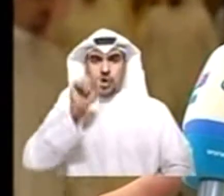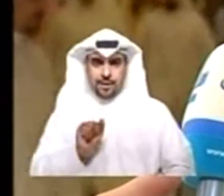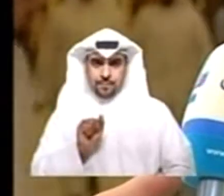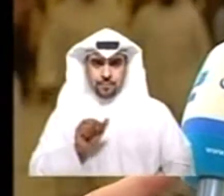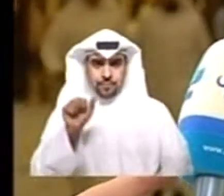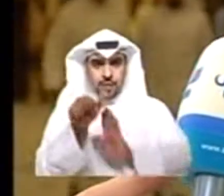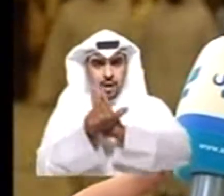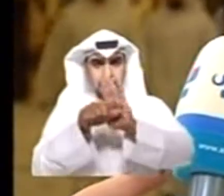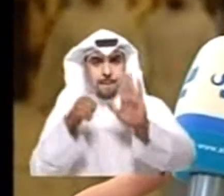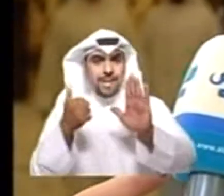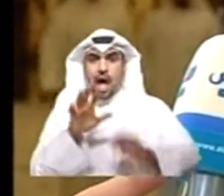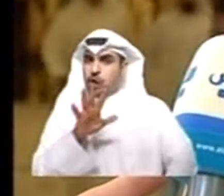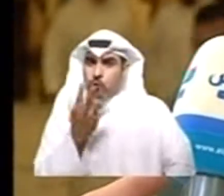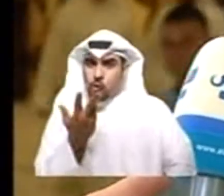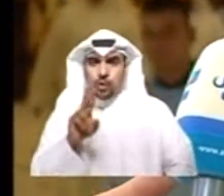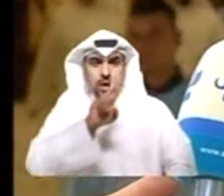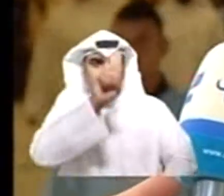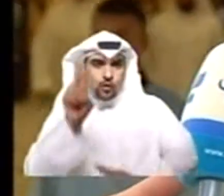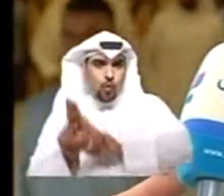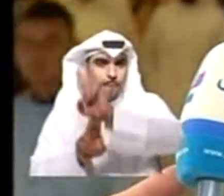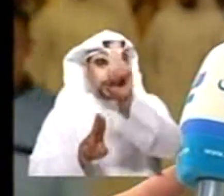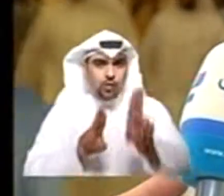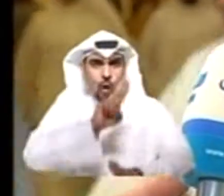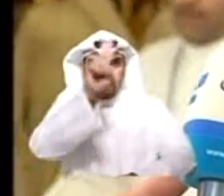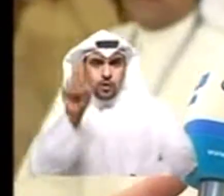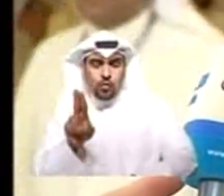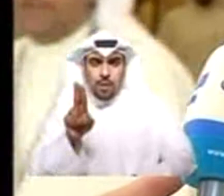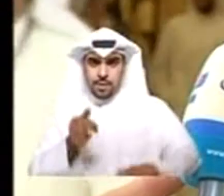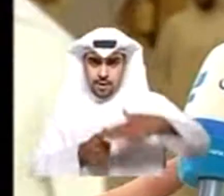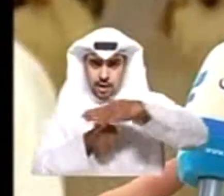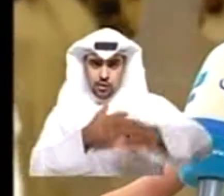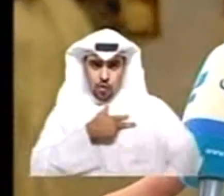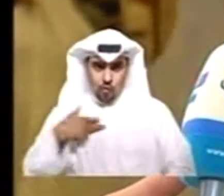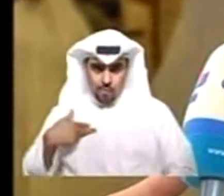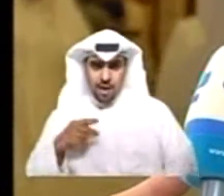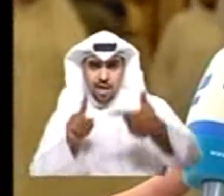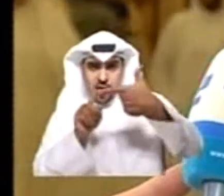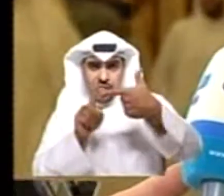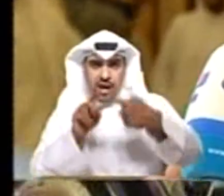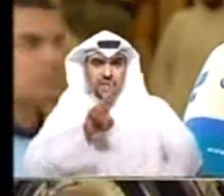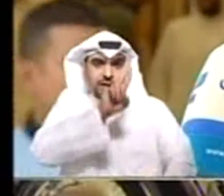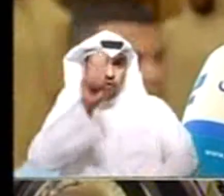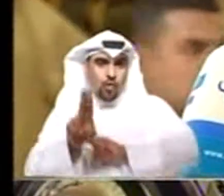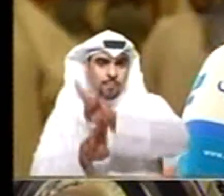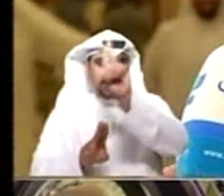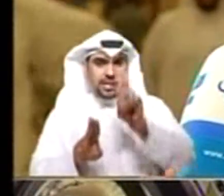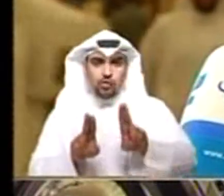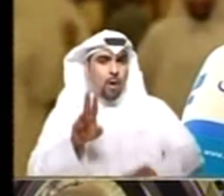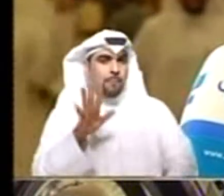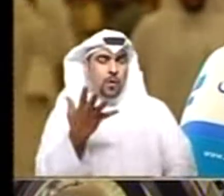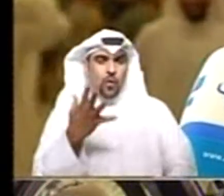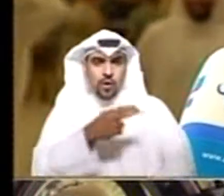رئيس الوزراء، ومن ثم استجواب الأخ رياض العدساني لوزير الدولة شؤون مجلس